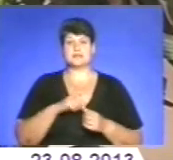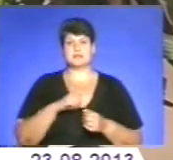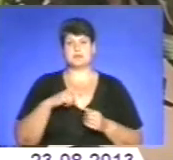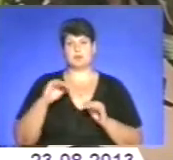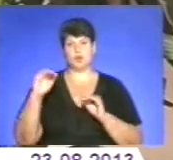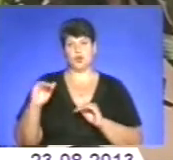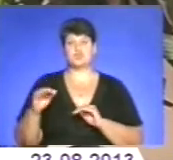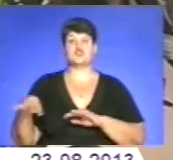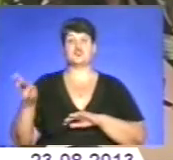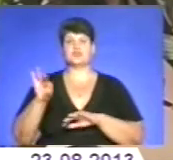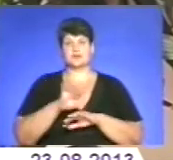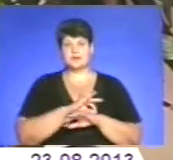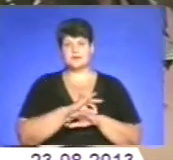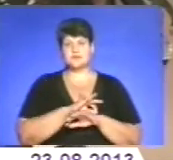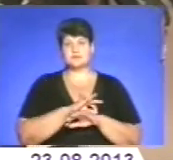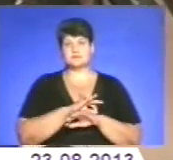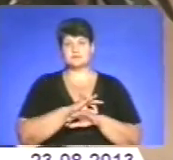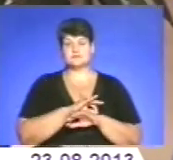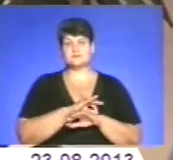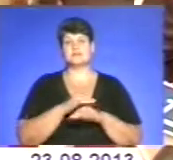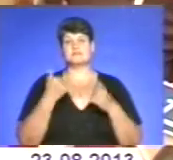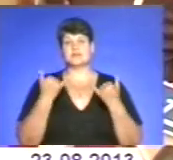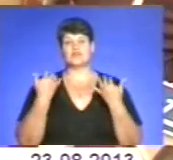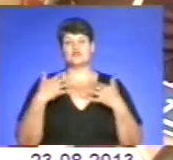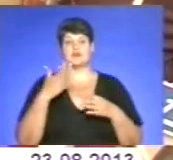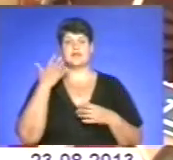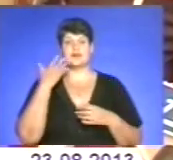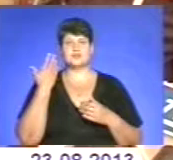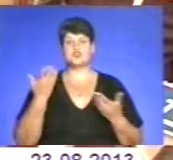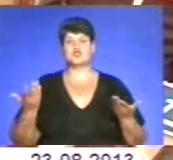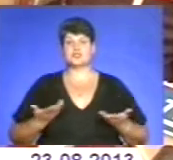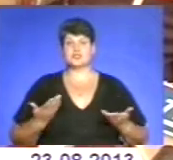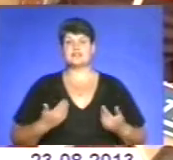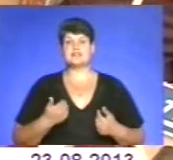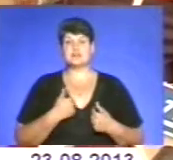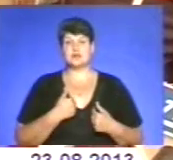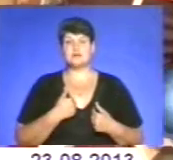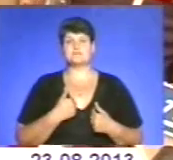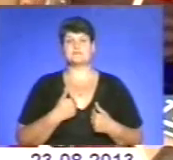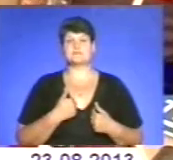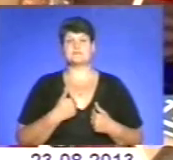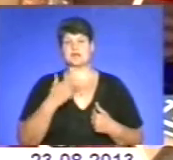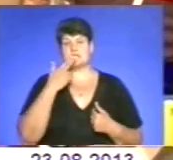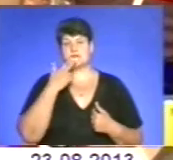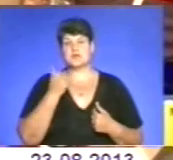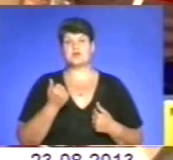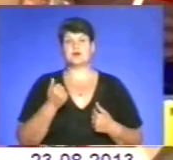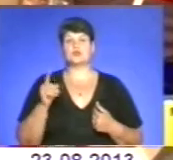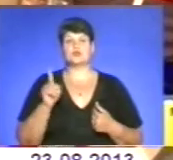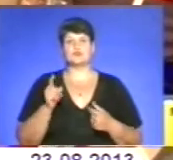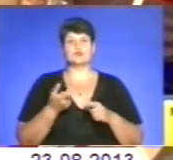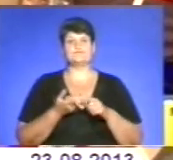женився, так що ну, зараз вже легше. Живеться нам, звичайно, що не